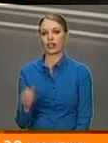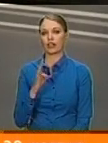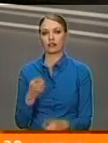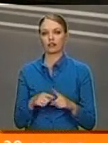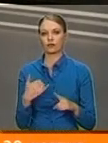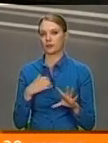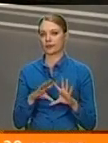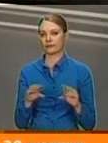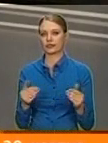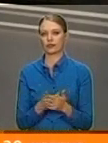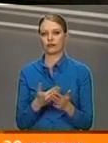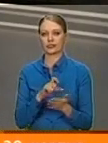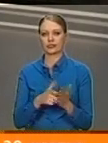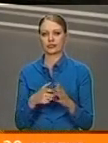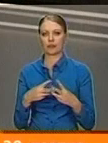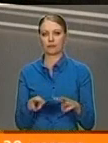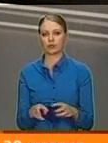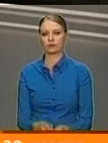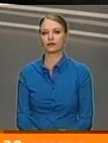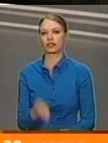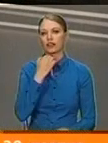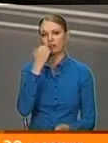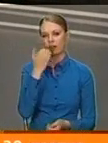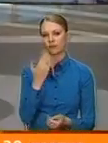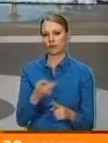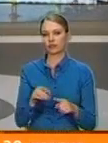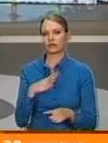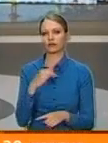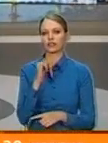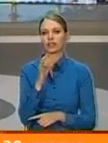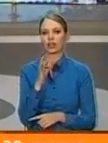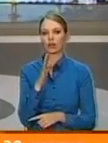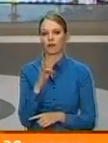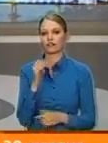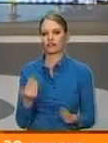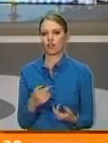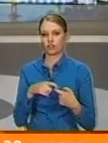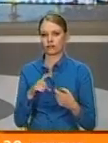цьому в мене всі новини з Кабміну. Віто. Ігоре, дякую тобі. Це був Ігор Кримов наживо з Кабміну.